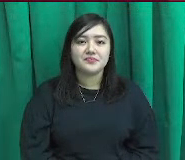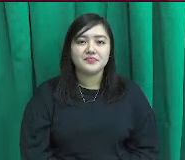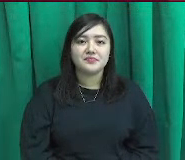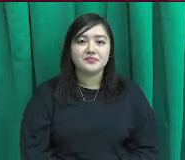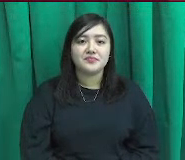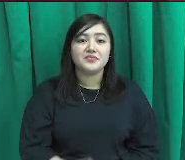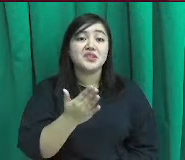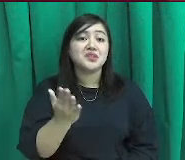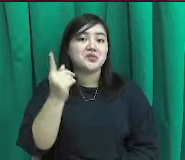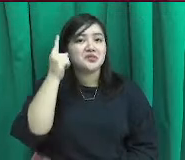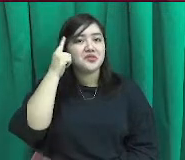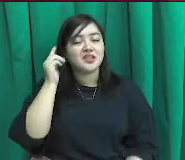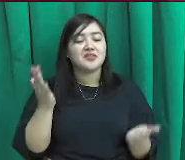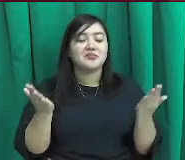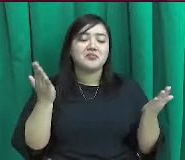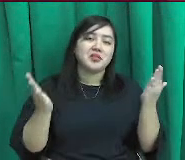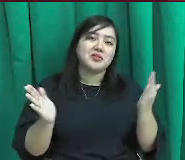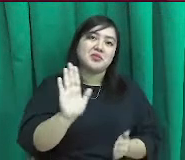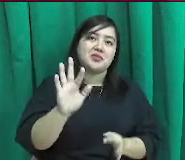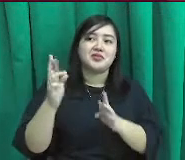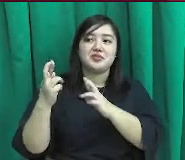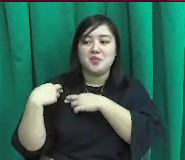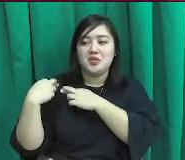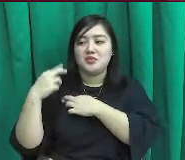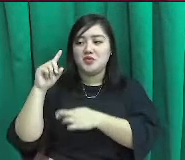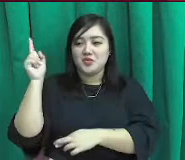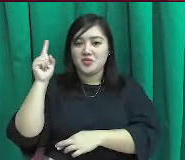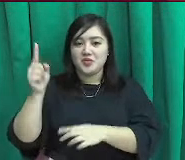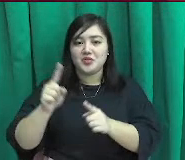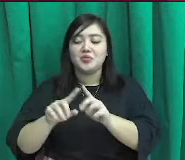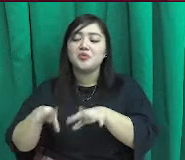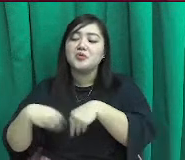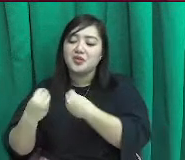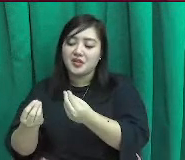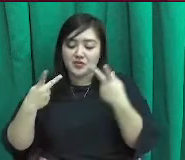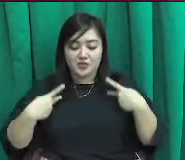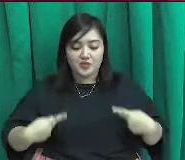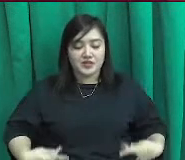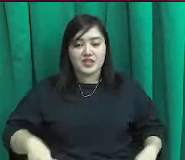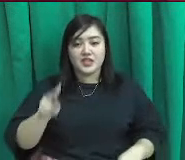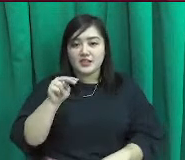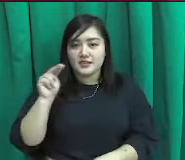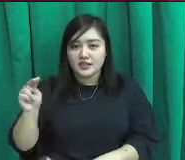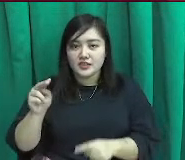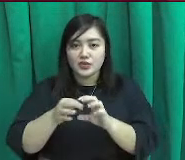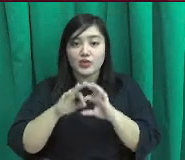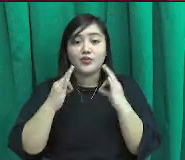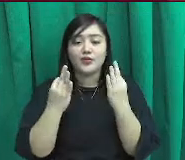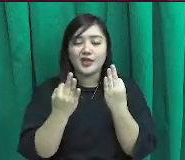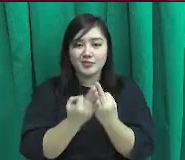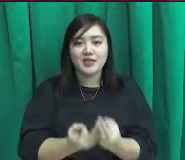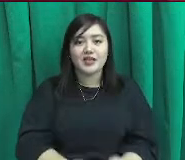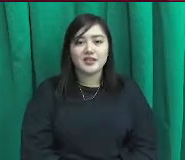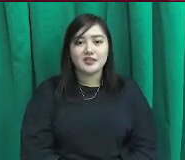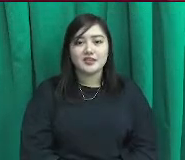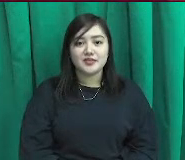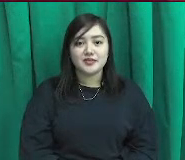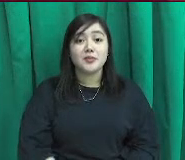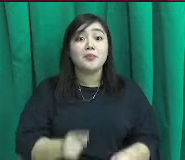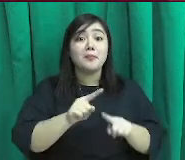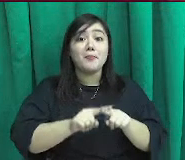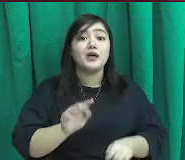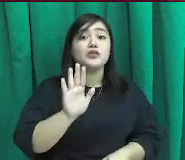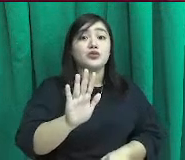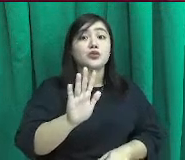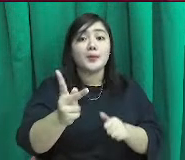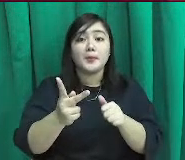pamilya. Ang tamang paghahanap buhay sa pamilya, hanapin nyo yung buhay ng pamilya nyo sa Diyos. Amen. Huwag nyo muna sa mundo. Yes. You see,